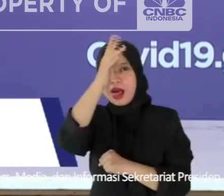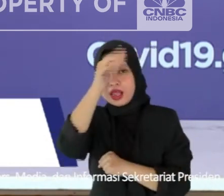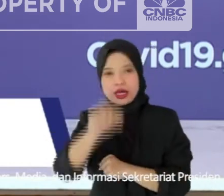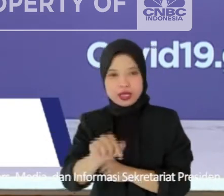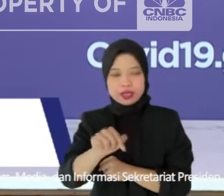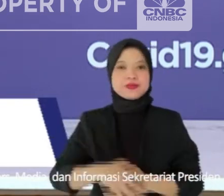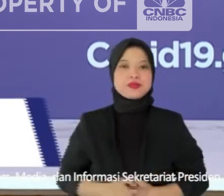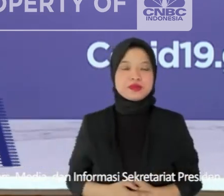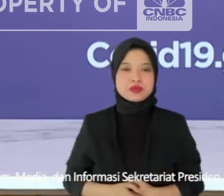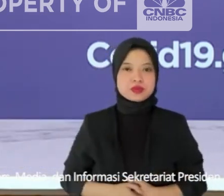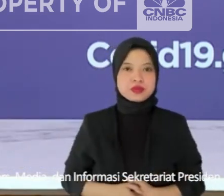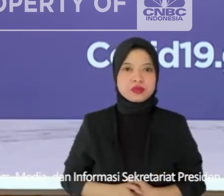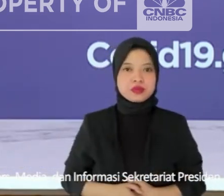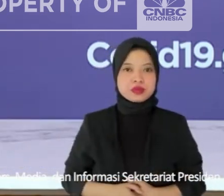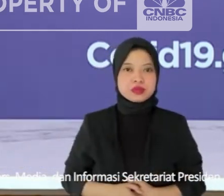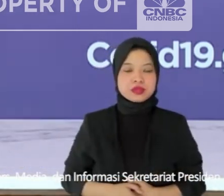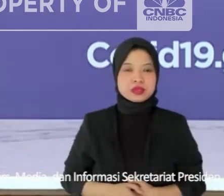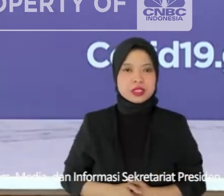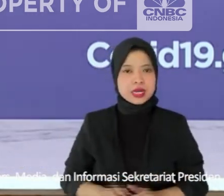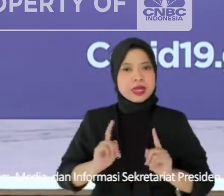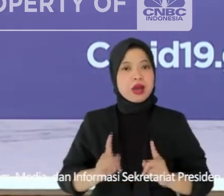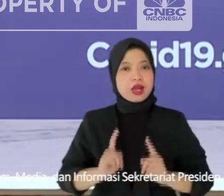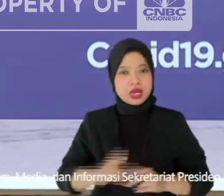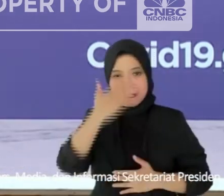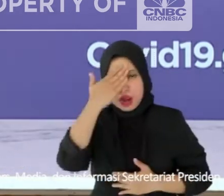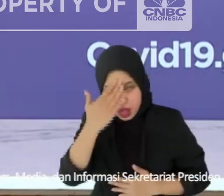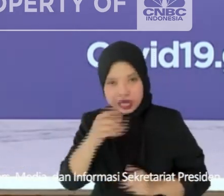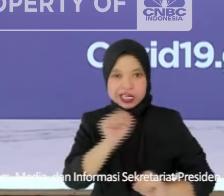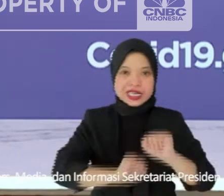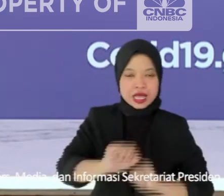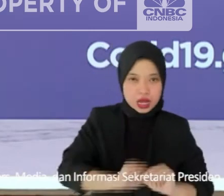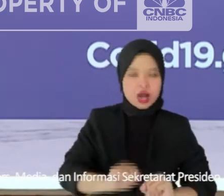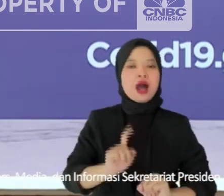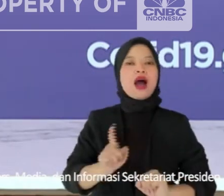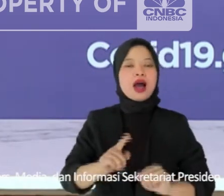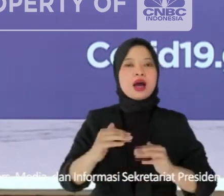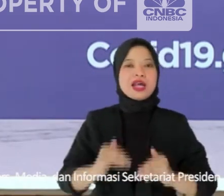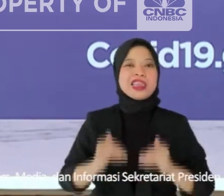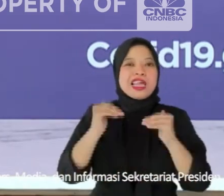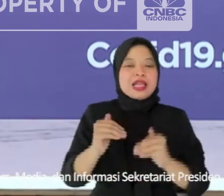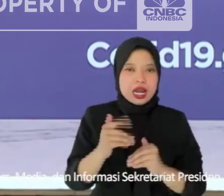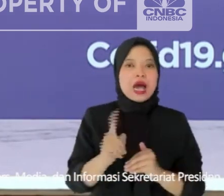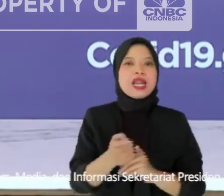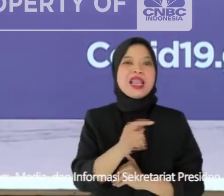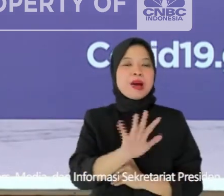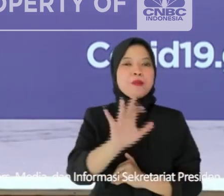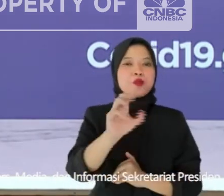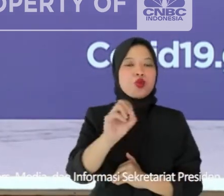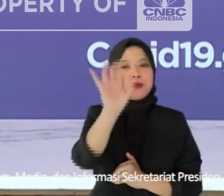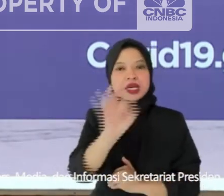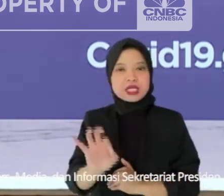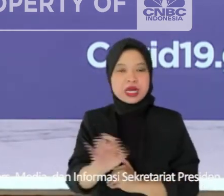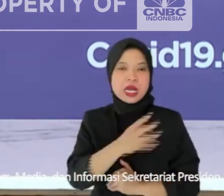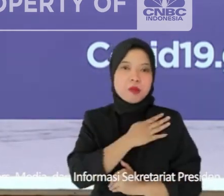Selain itu kapasitas rumah ibadah untuk melakukan kegiatan ibadah ditingkatkan menjadi 50% di